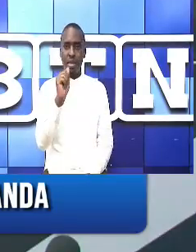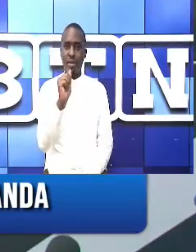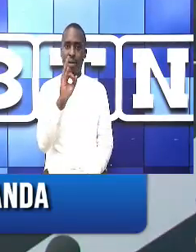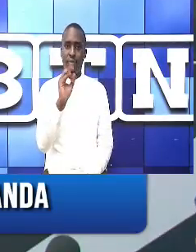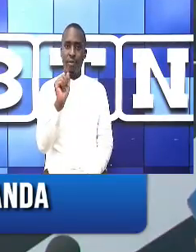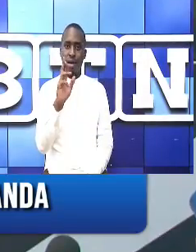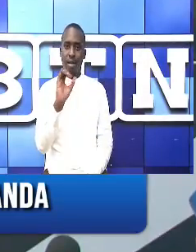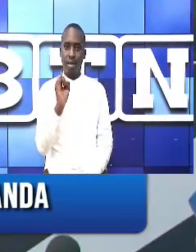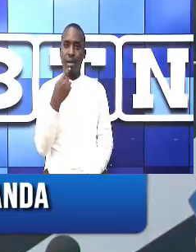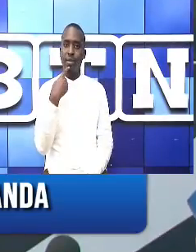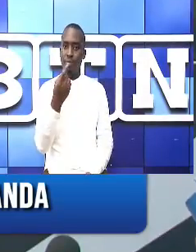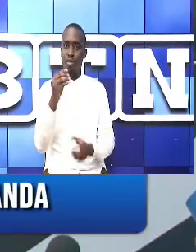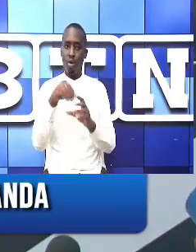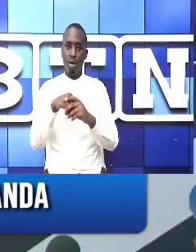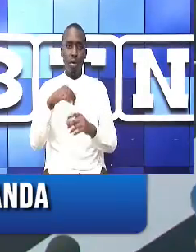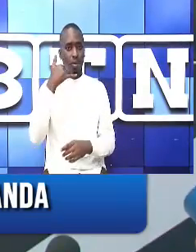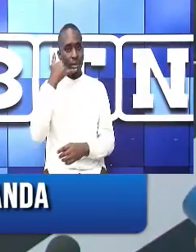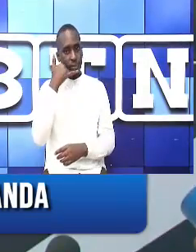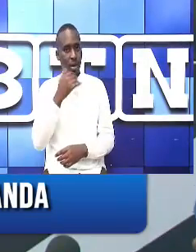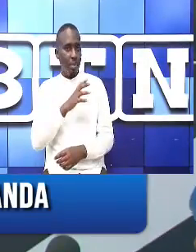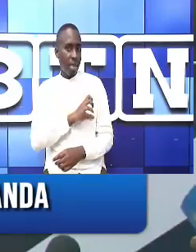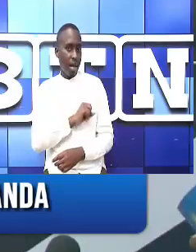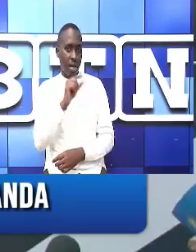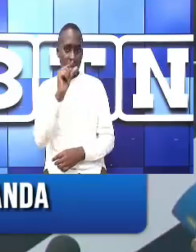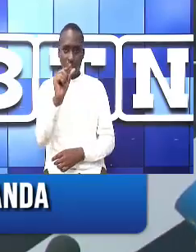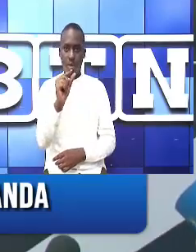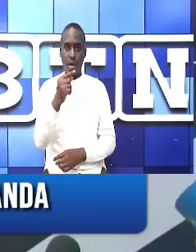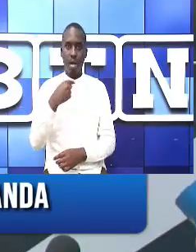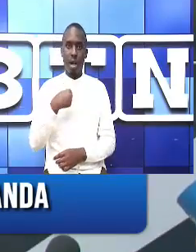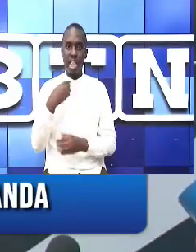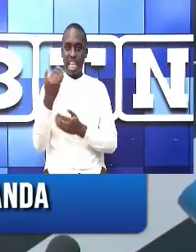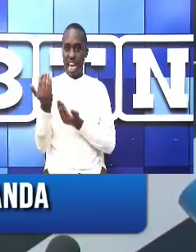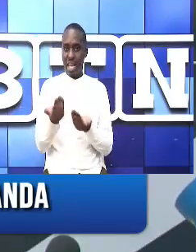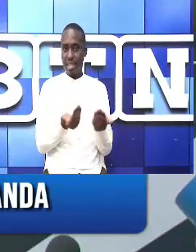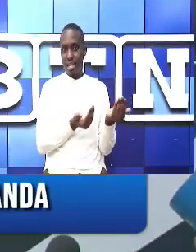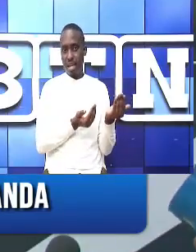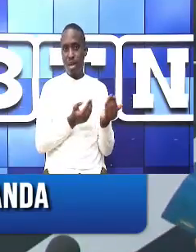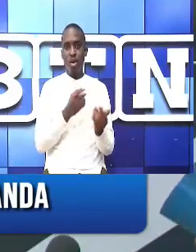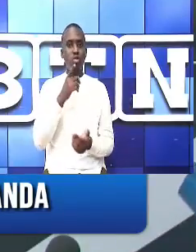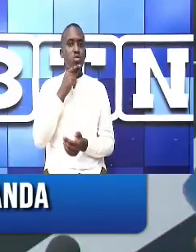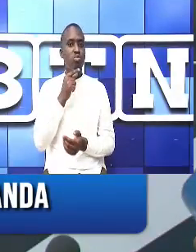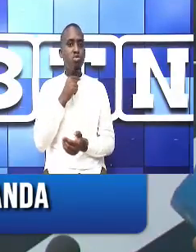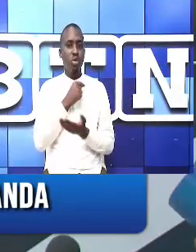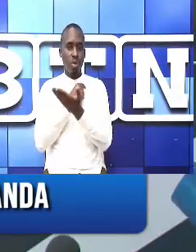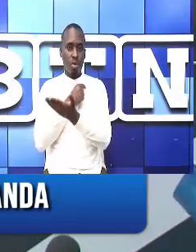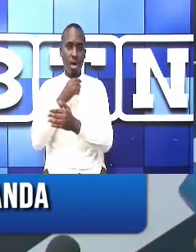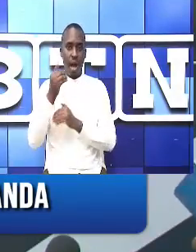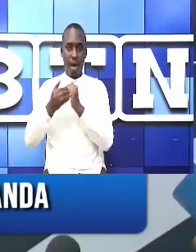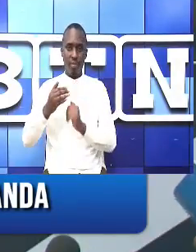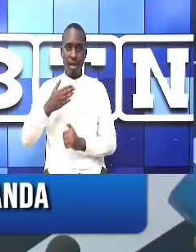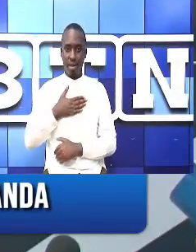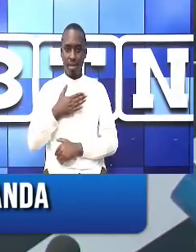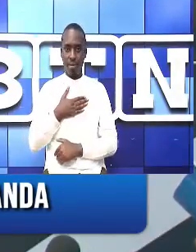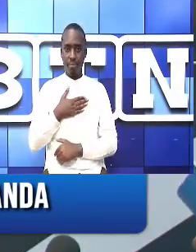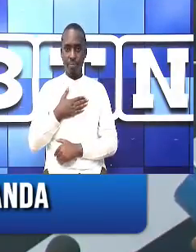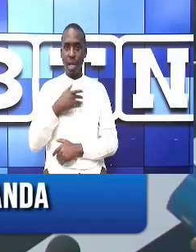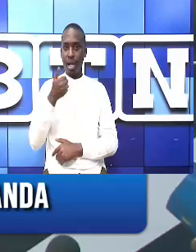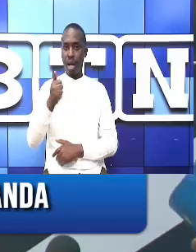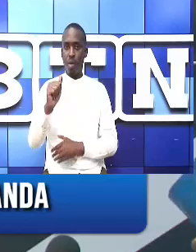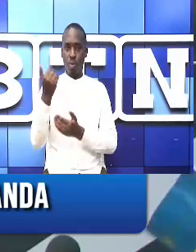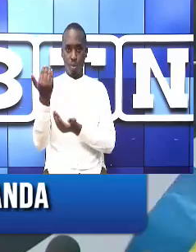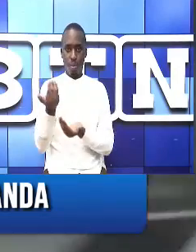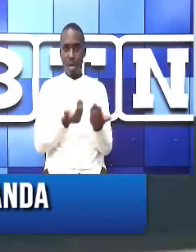yakigarutseho bari ku murongo wa telefone bari banyangane gato reka mbanze nakire ni umusore uri hano hafi yanjye ngira ngo nawe